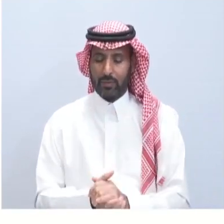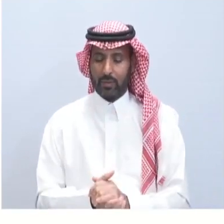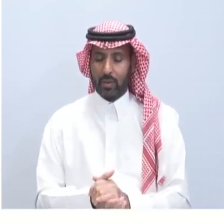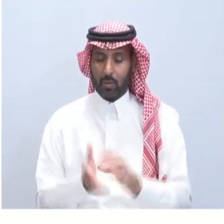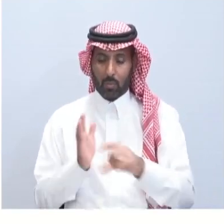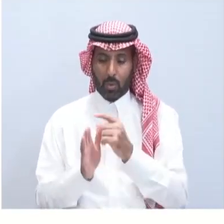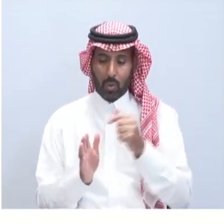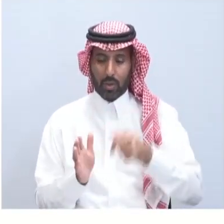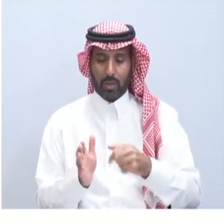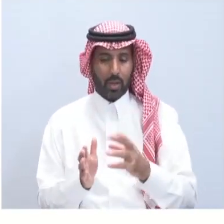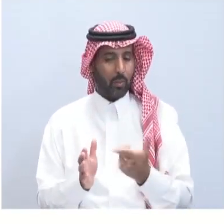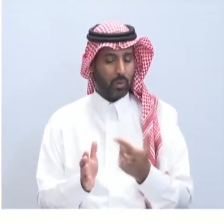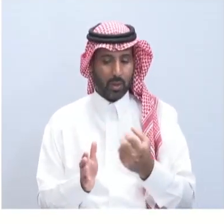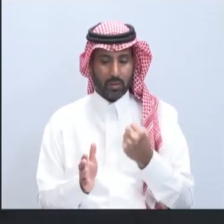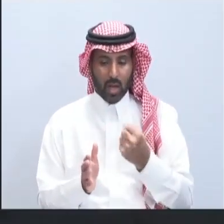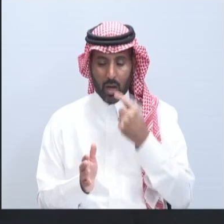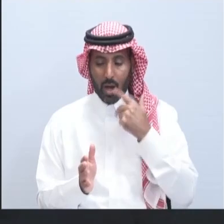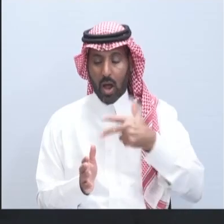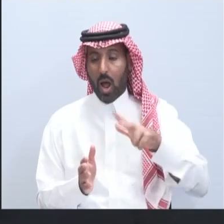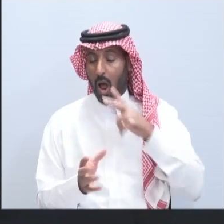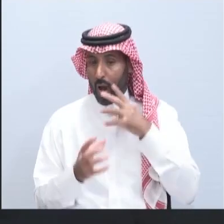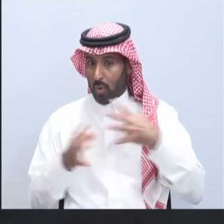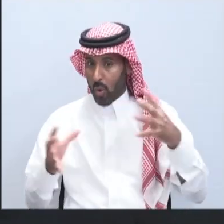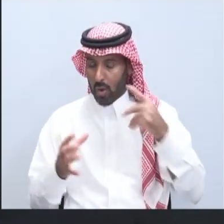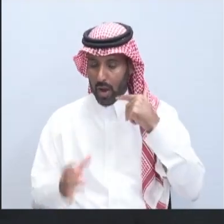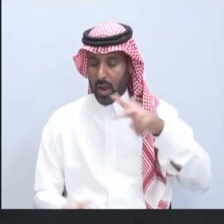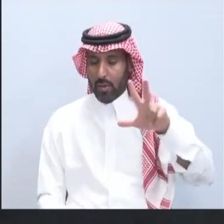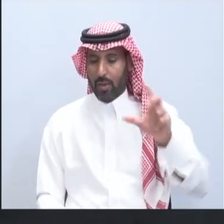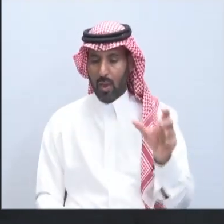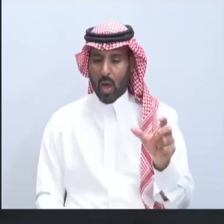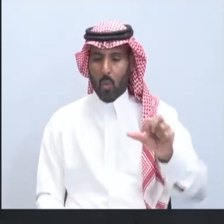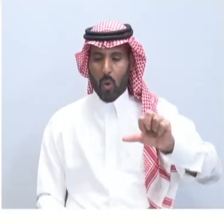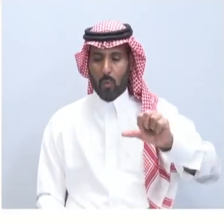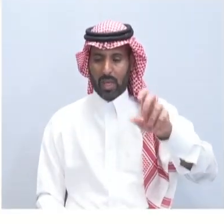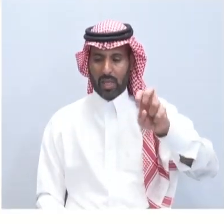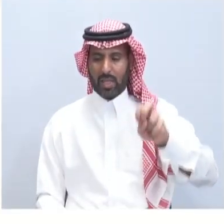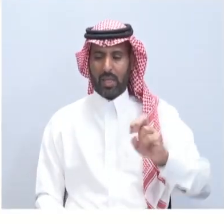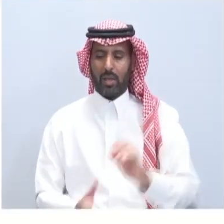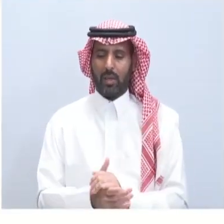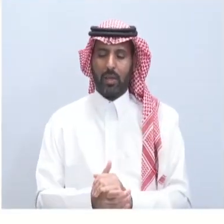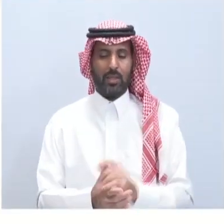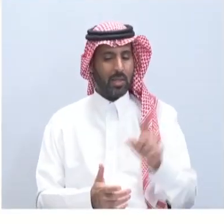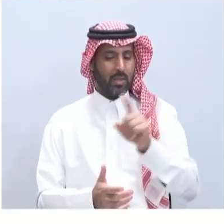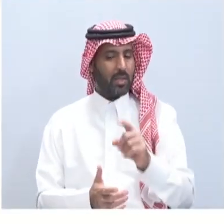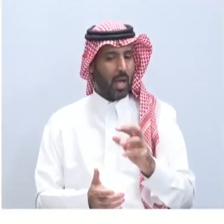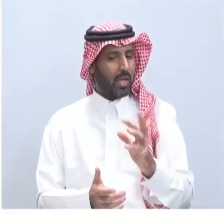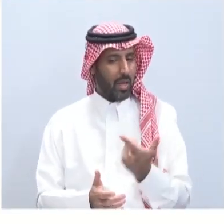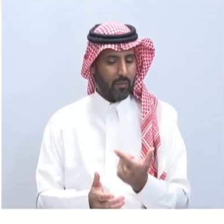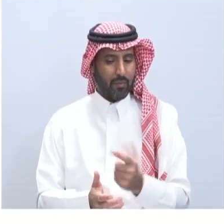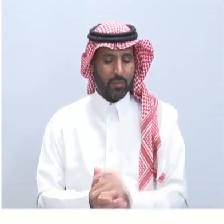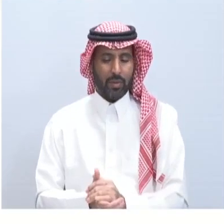لهذا اليوم ماء الطاقه النوويه ولكن في البدايه دعونا نتساءل سويا كيف